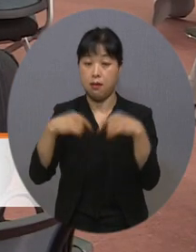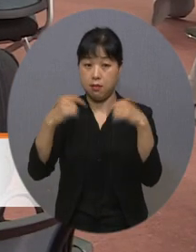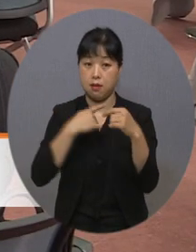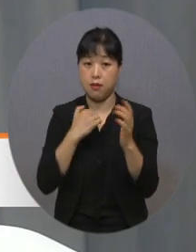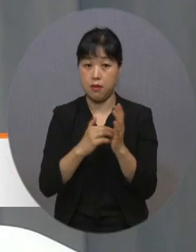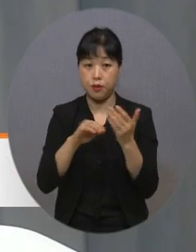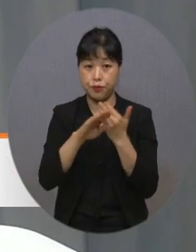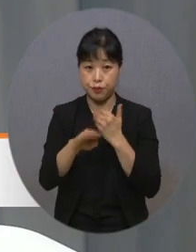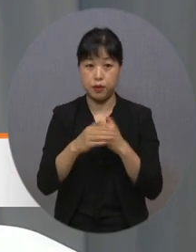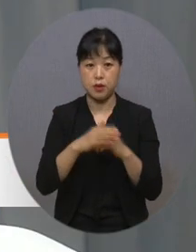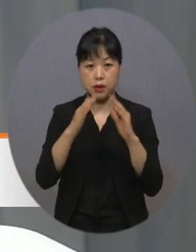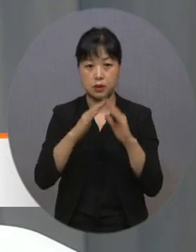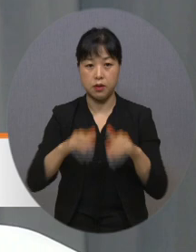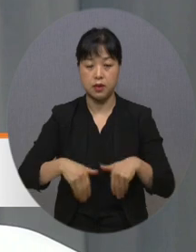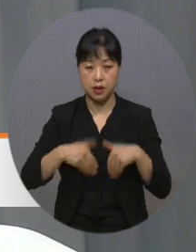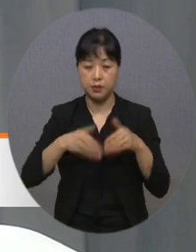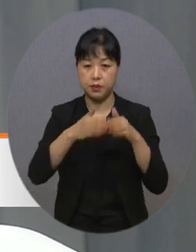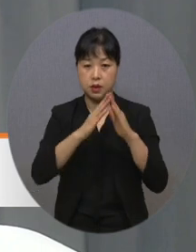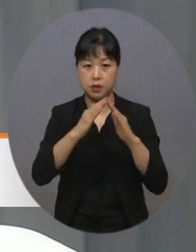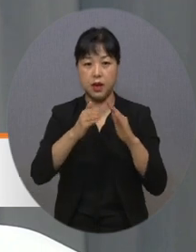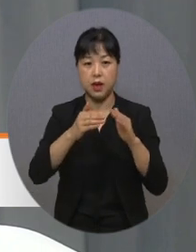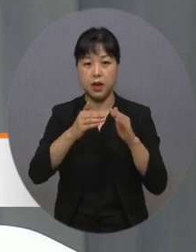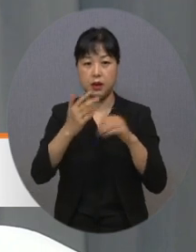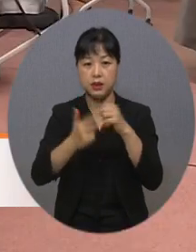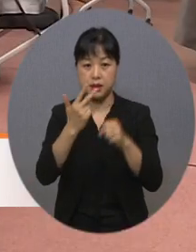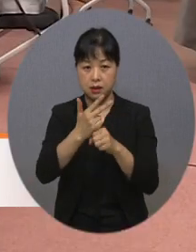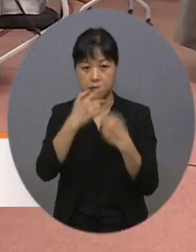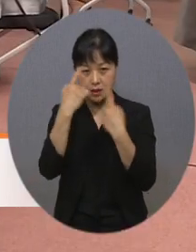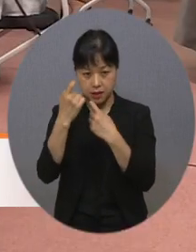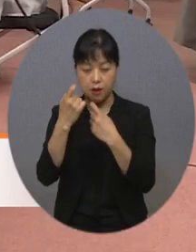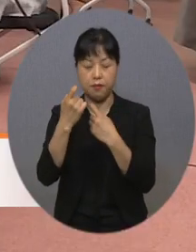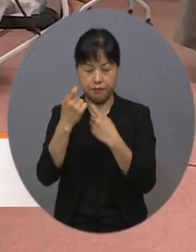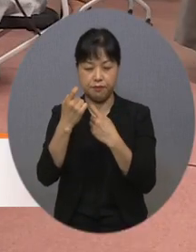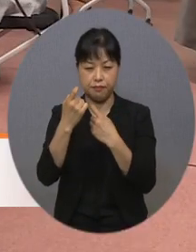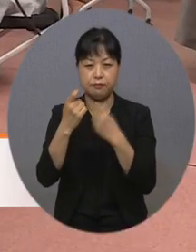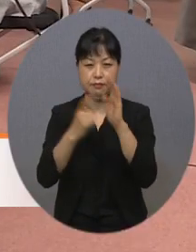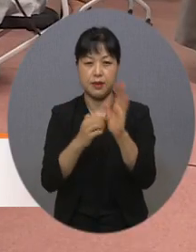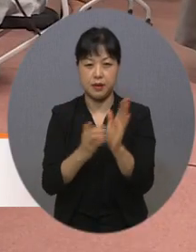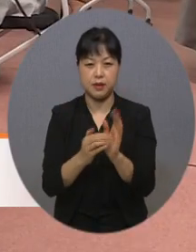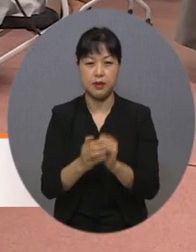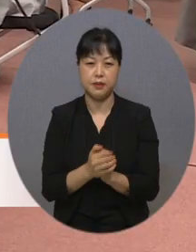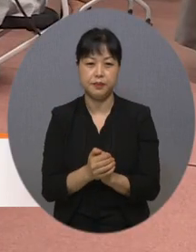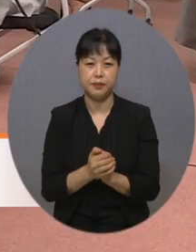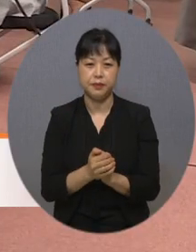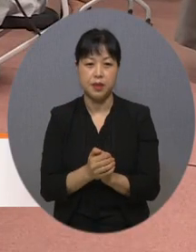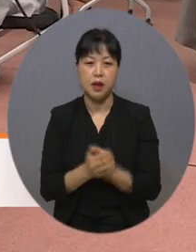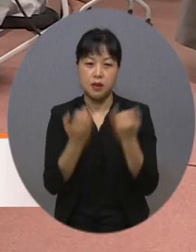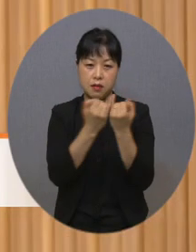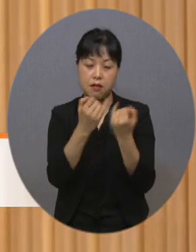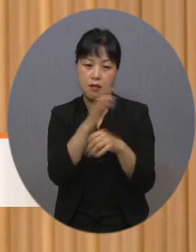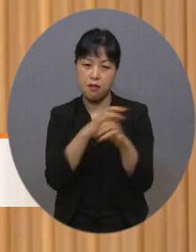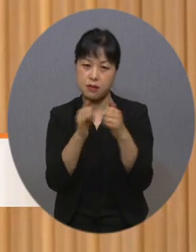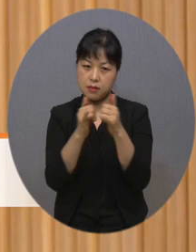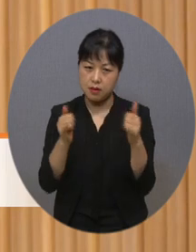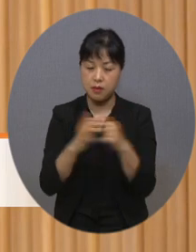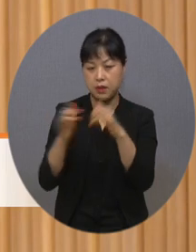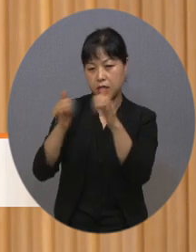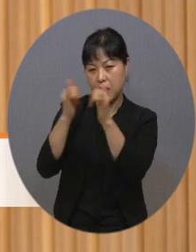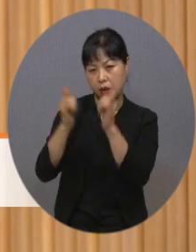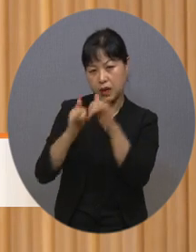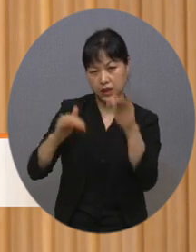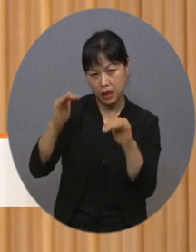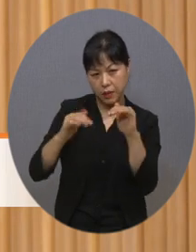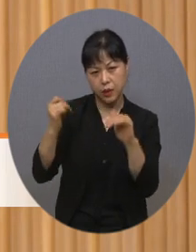창립 7주년 기념식 또 가졌습니다 간담회에서 여성 경제인 들은 여전히 존재하는 사회적 차별과